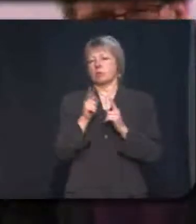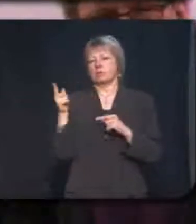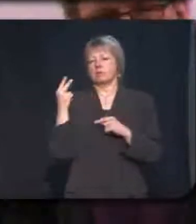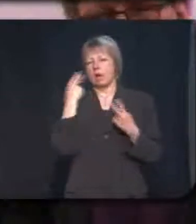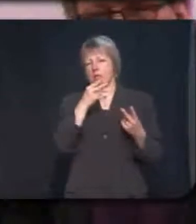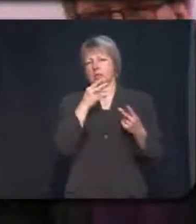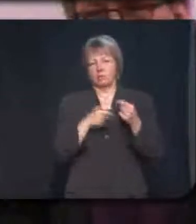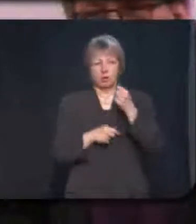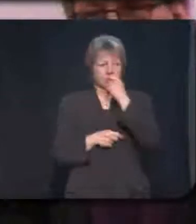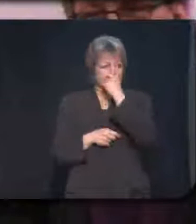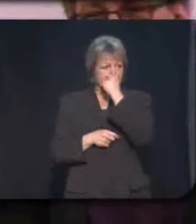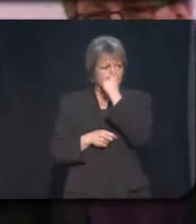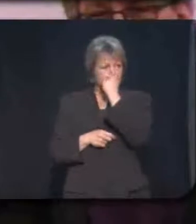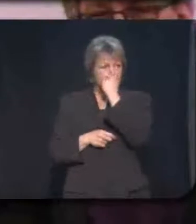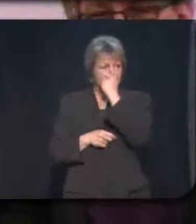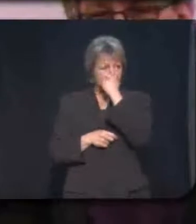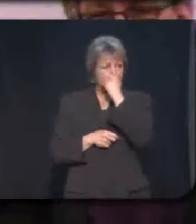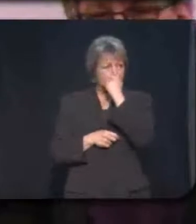vielleicht